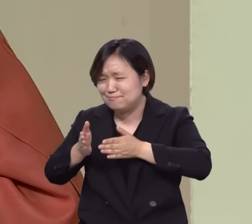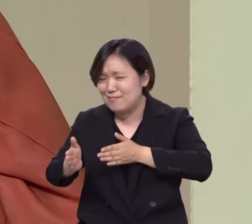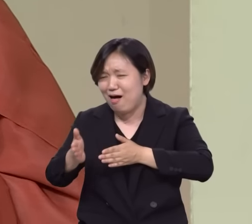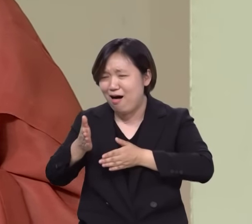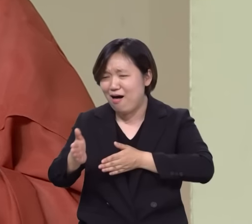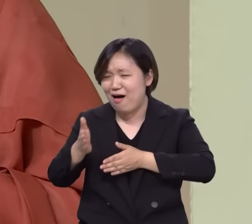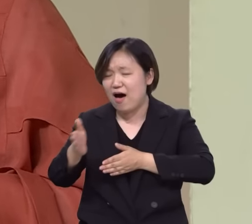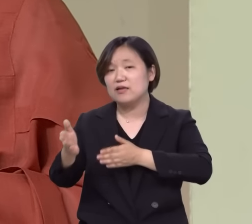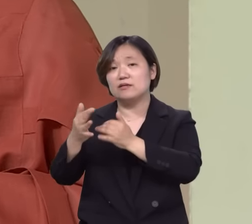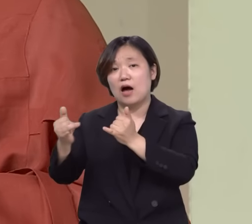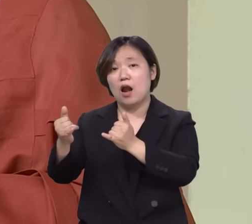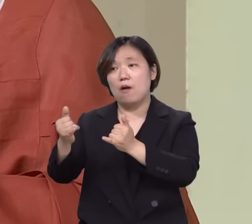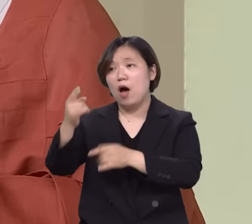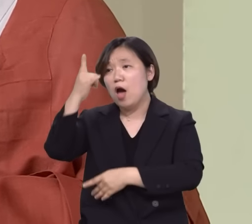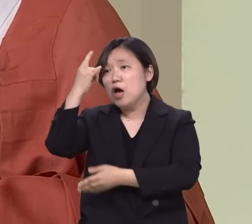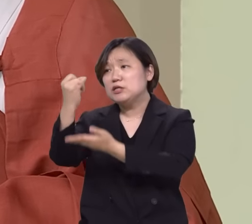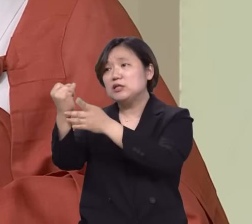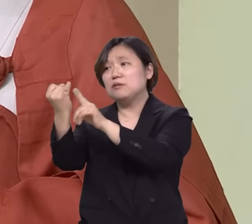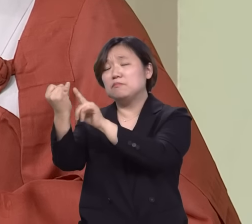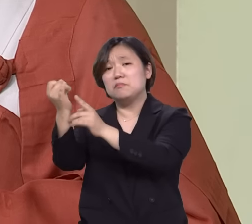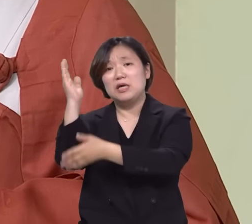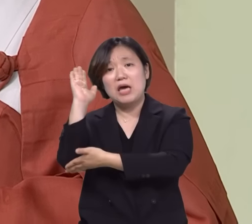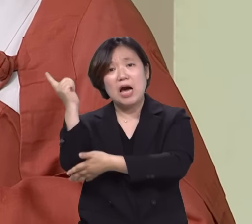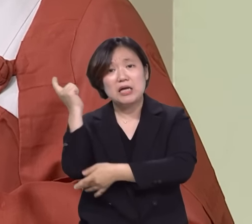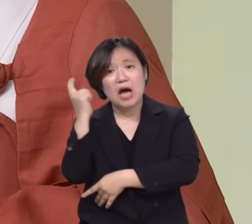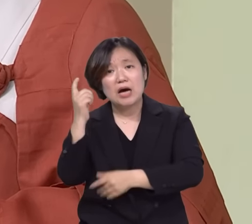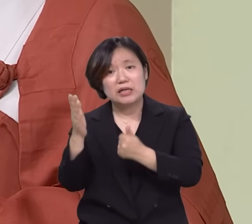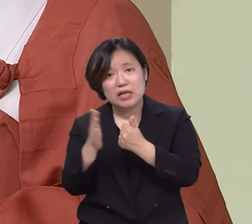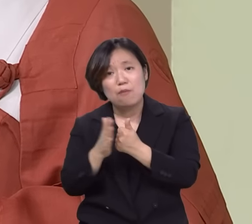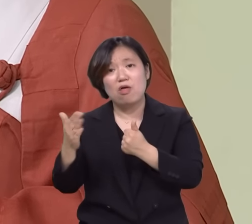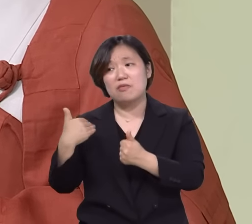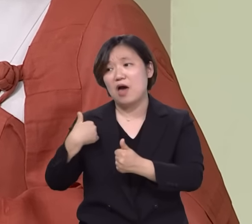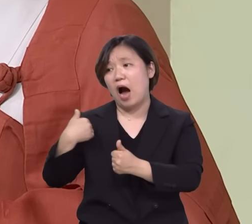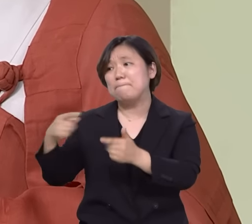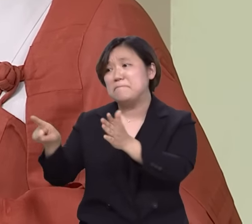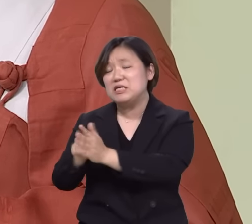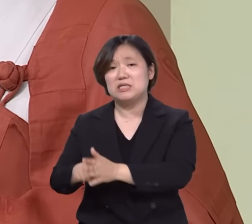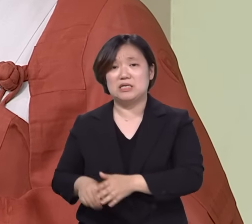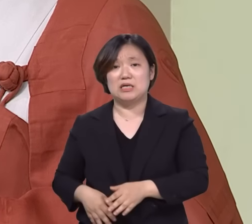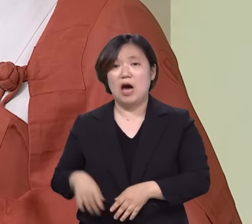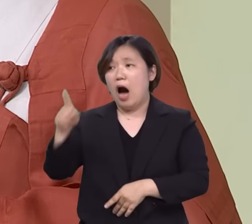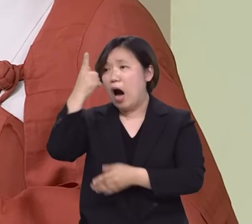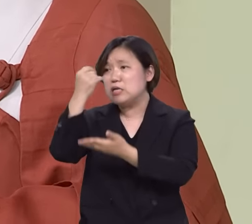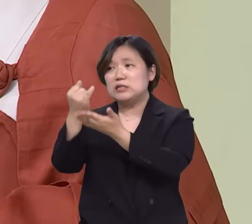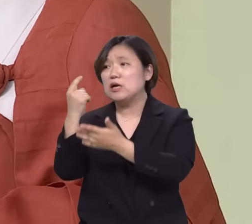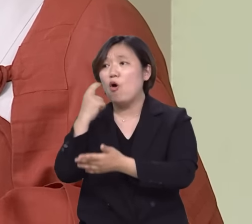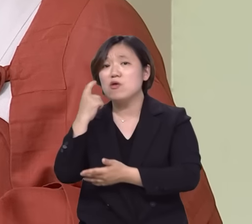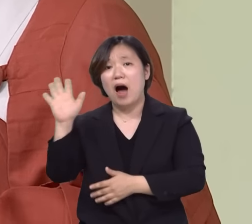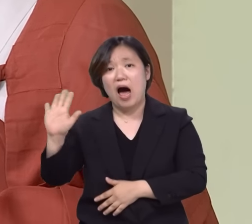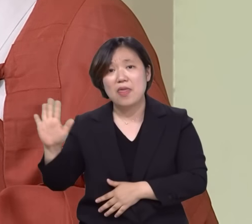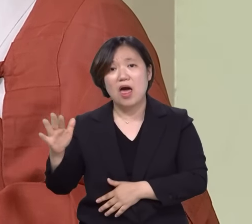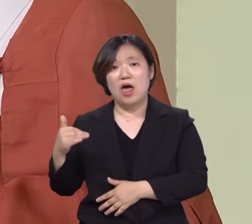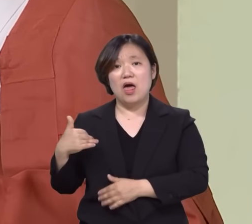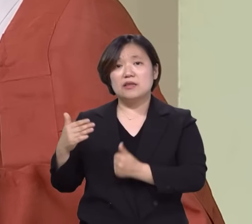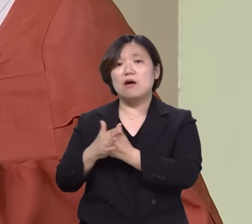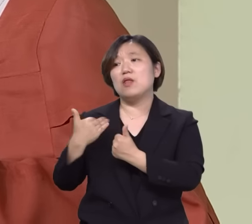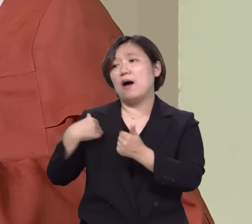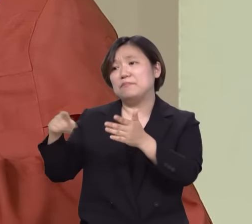스님께서 증언하신 말씀이니까 저도 아 이런 스님이 설마 거짓말 하시겠냐 이렇게 믿음이 있는